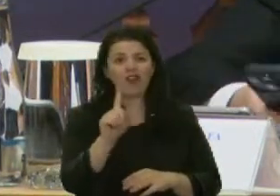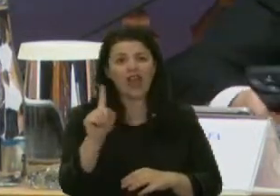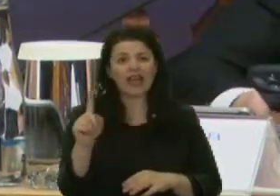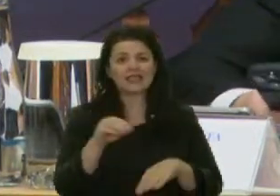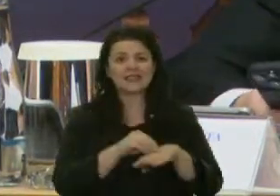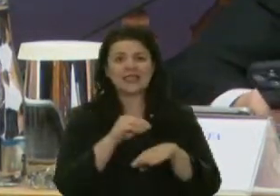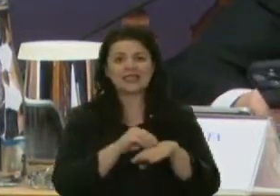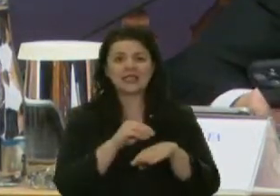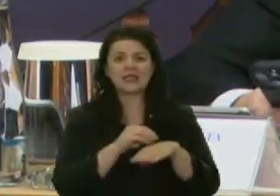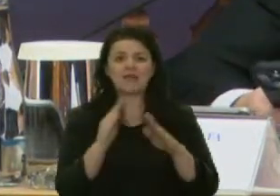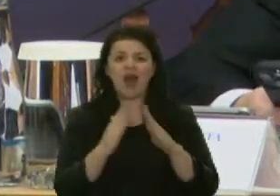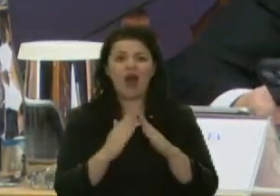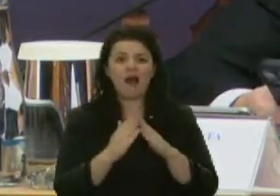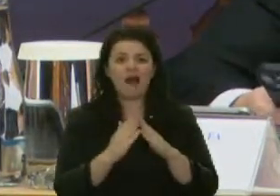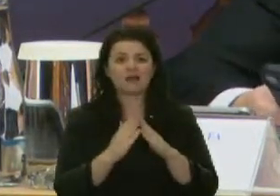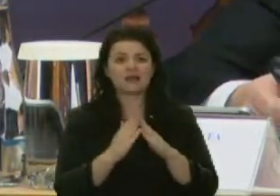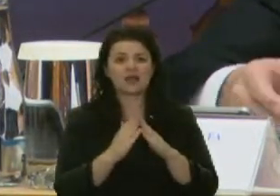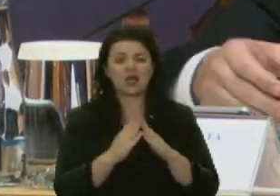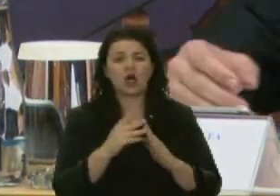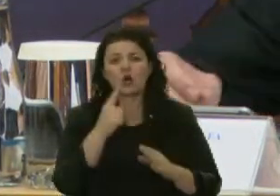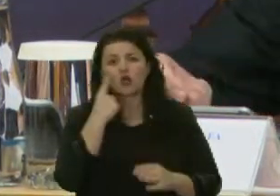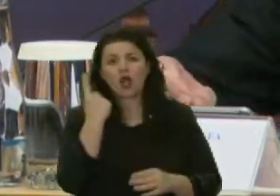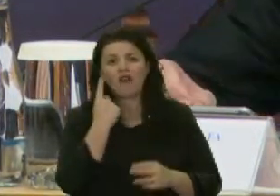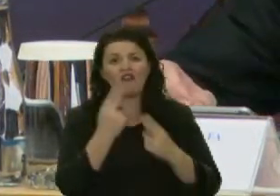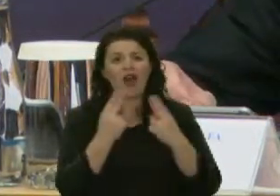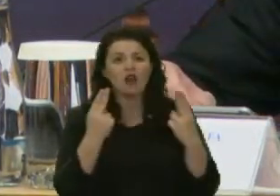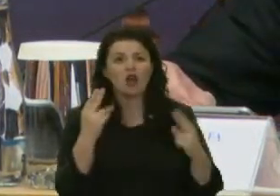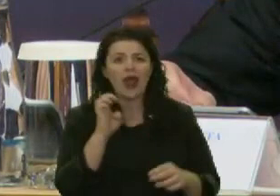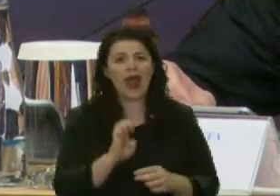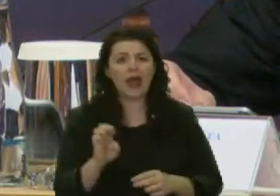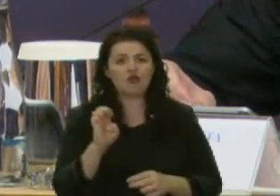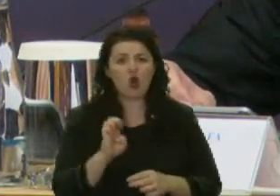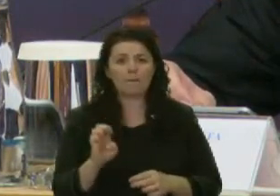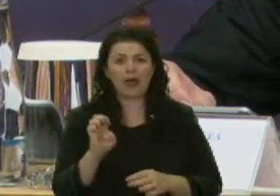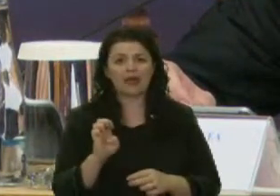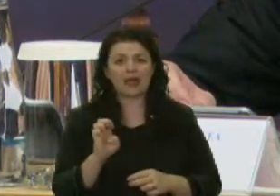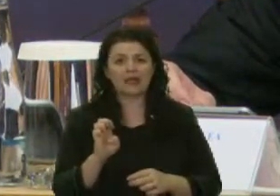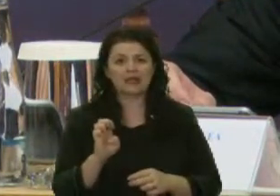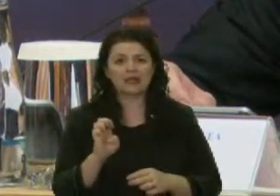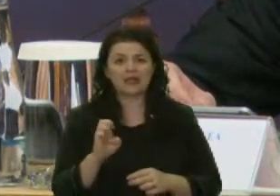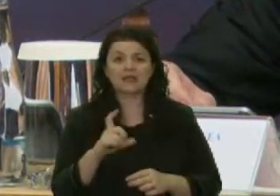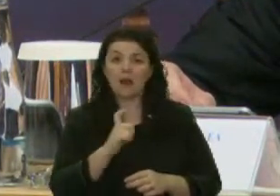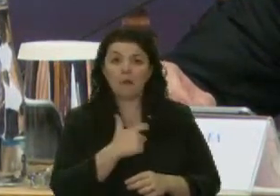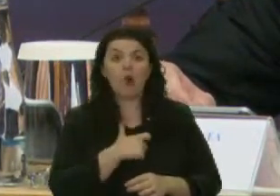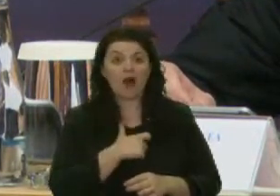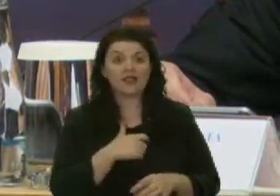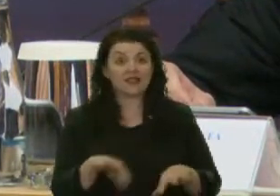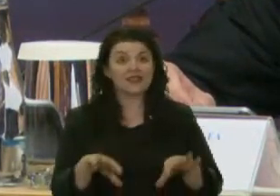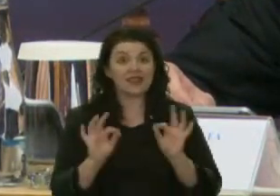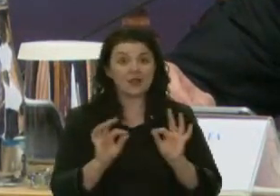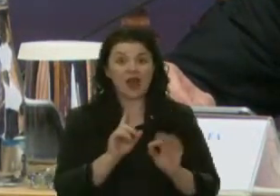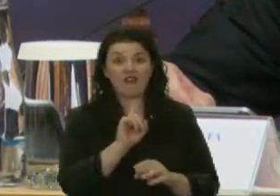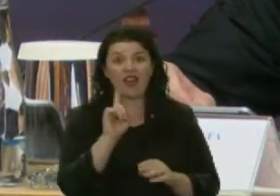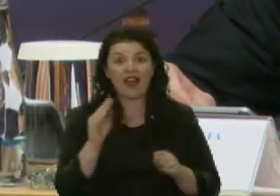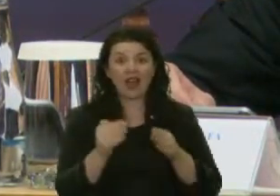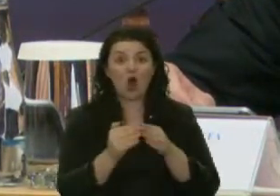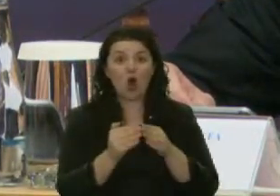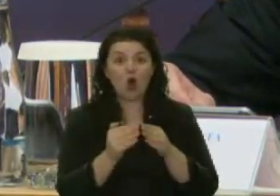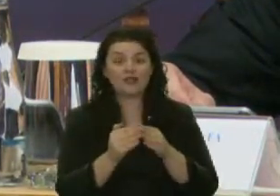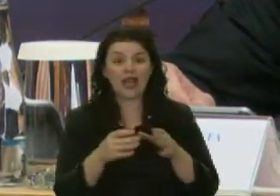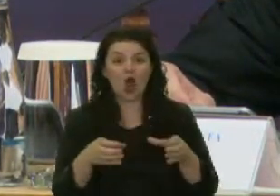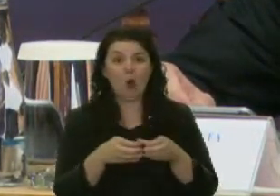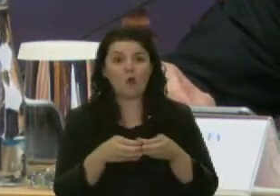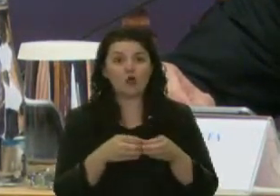să se simtă acasă un oraș în care valorile europene să poată fi regăsite în fiecare colț din